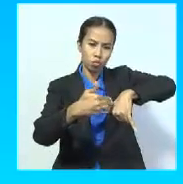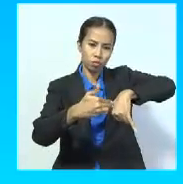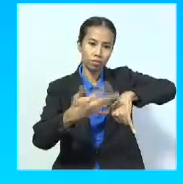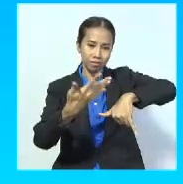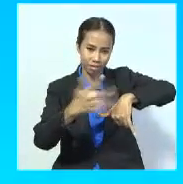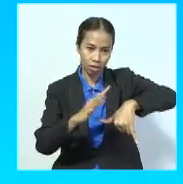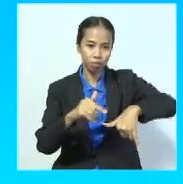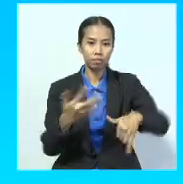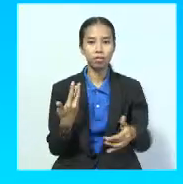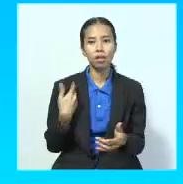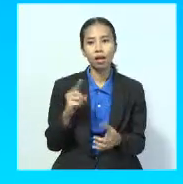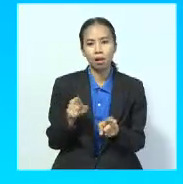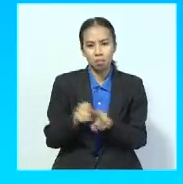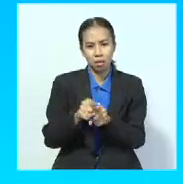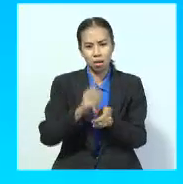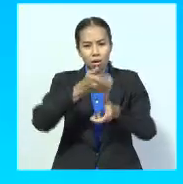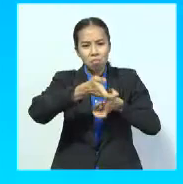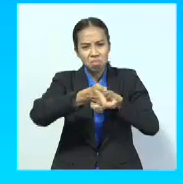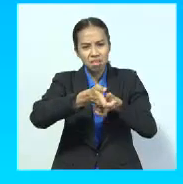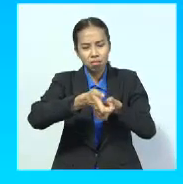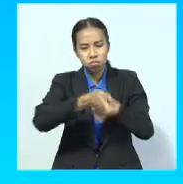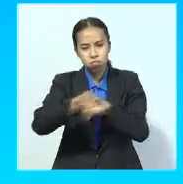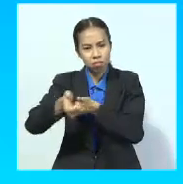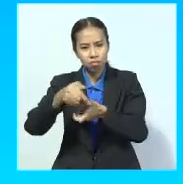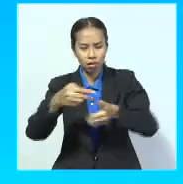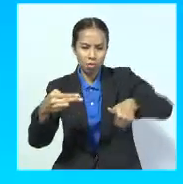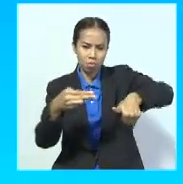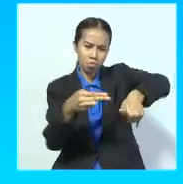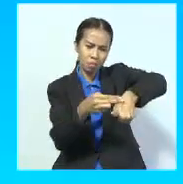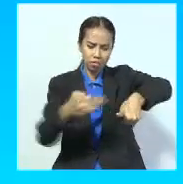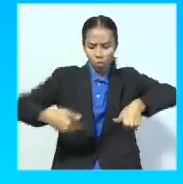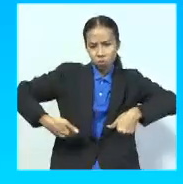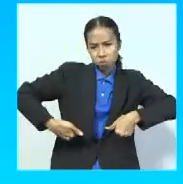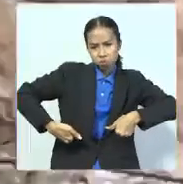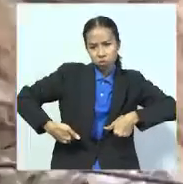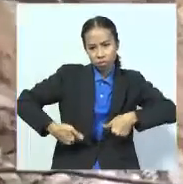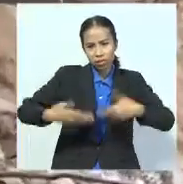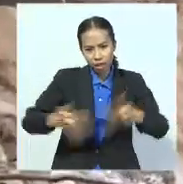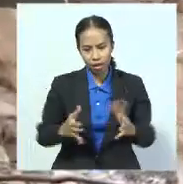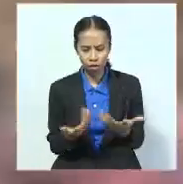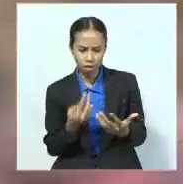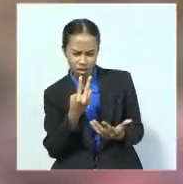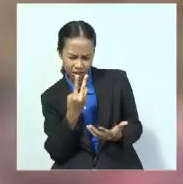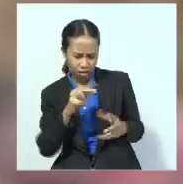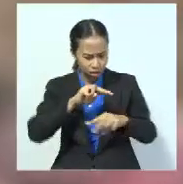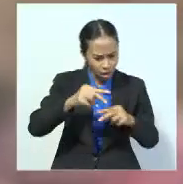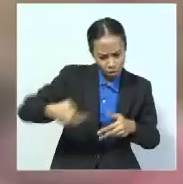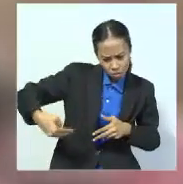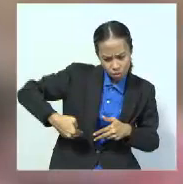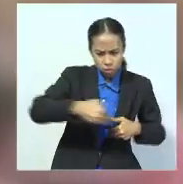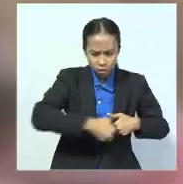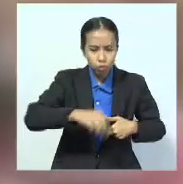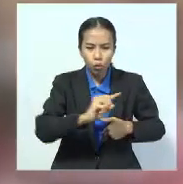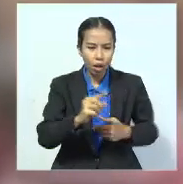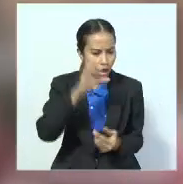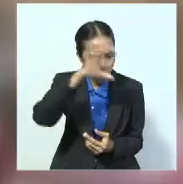ค่ะไปพบว่ากระสุนเป็นปืนอากาศติดอยู่บริเวณซี่โครงนะคะแต่ว่าหาจุดที่กระสุนเข้าไปเนี่ยไม่พบเบื้องต้นเ